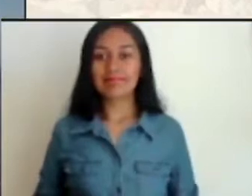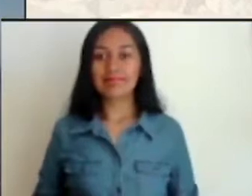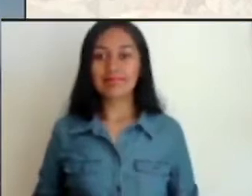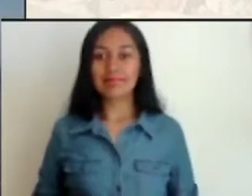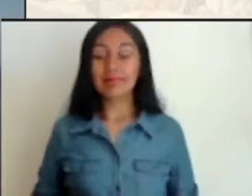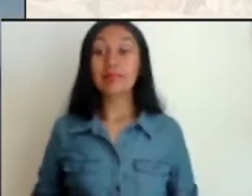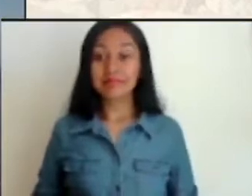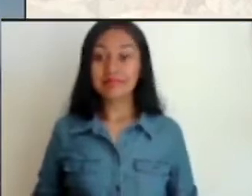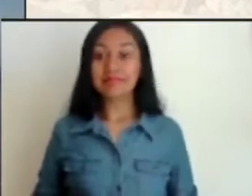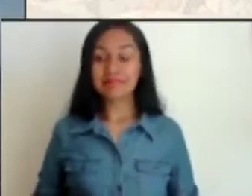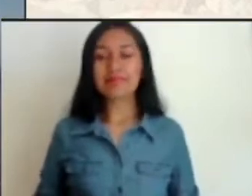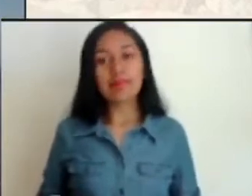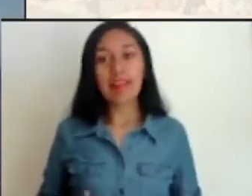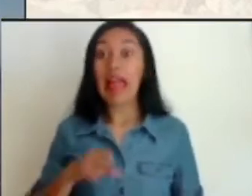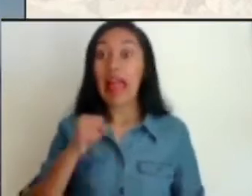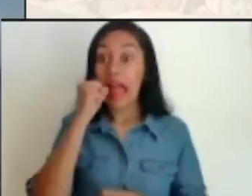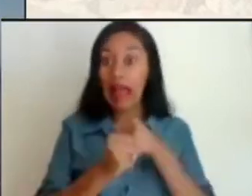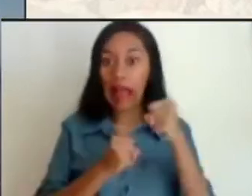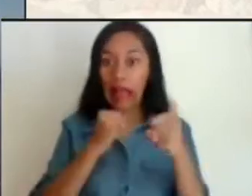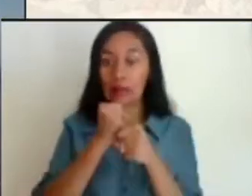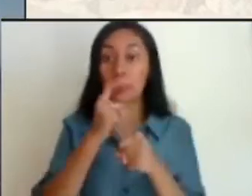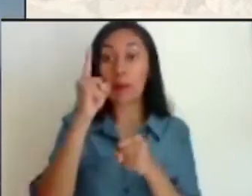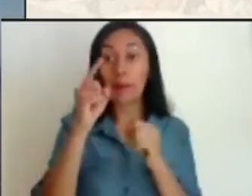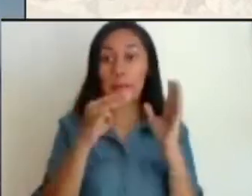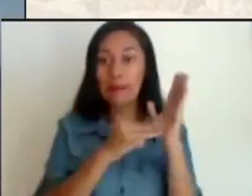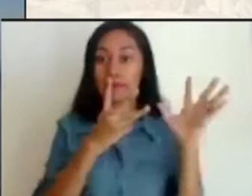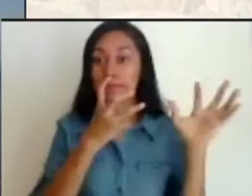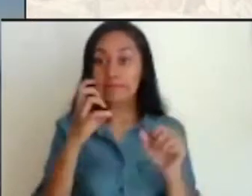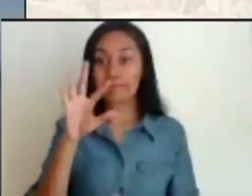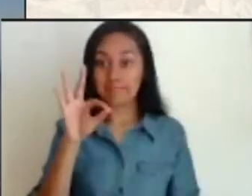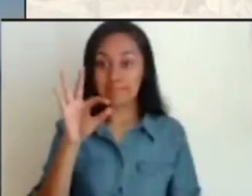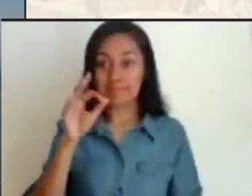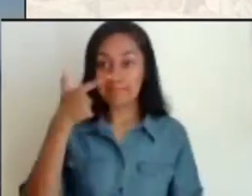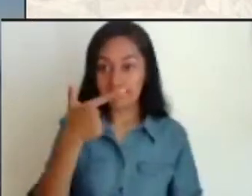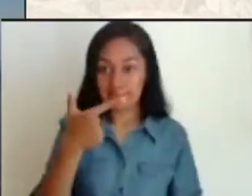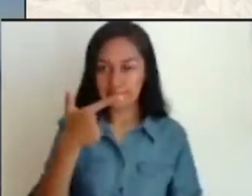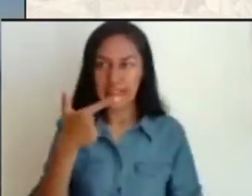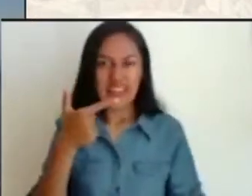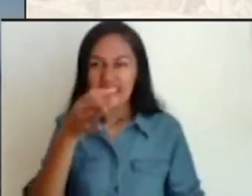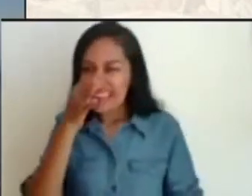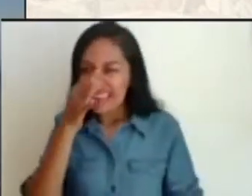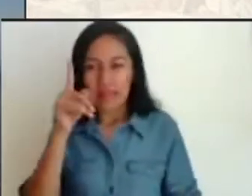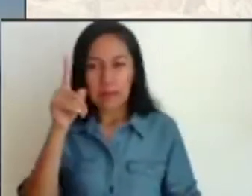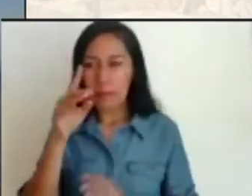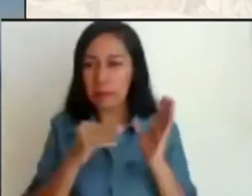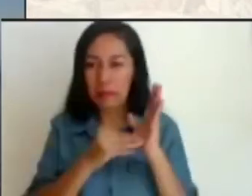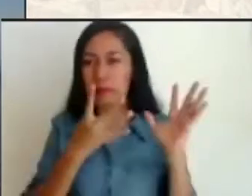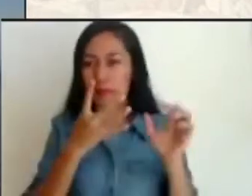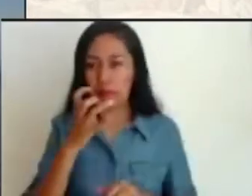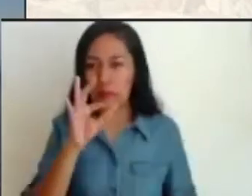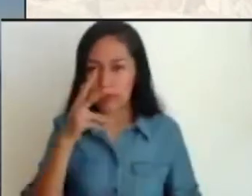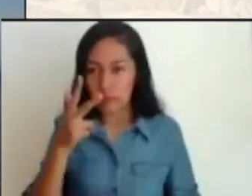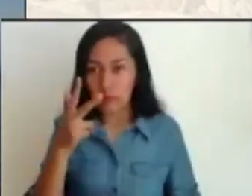A partir de 1347, fines del año 48, que se da la primera gran epidemia de peste,